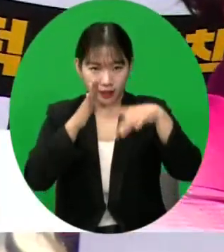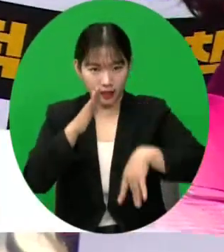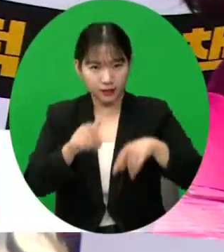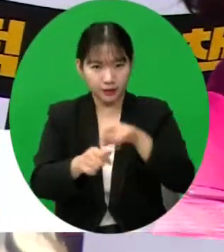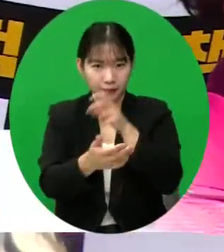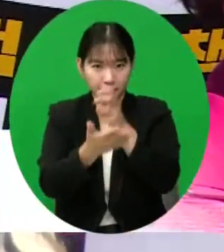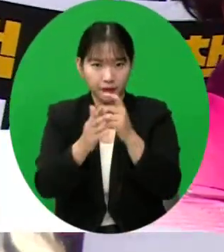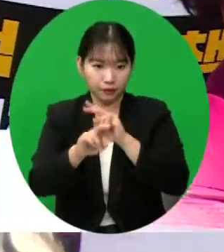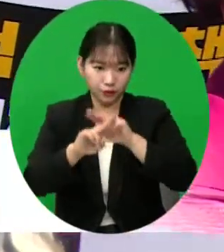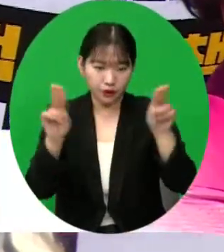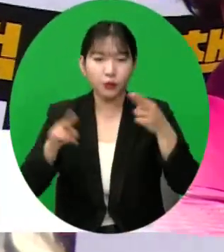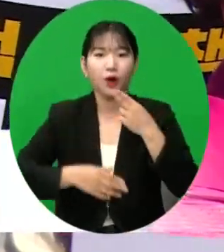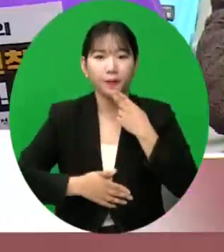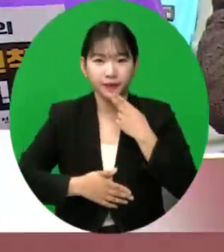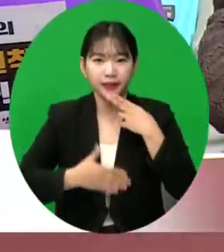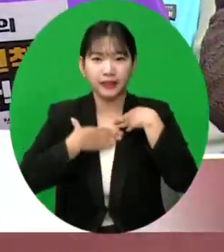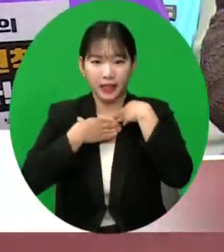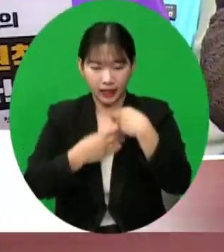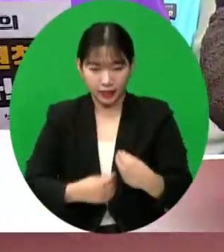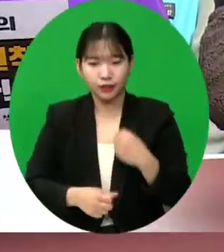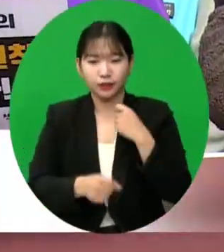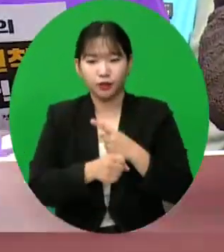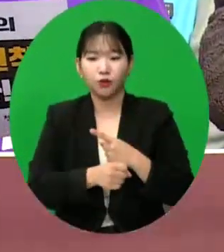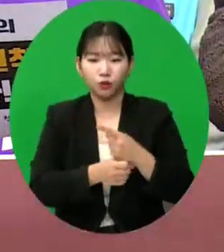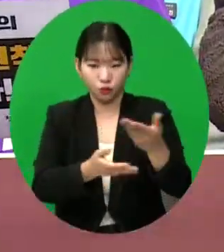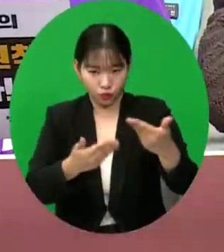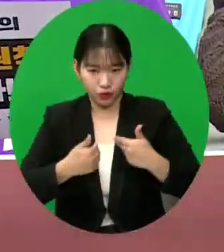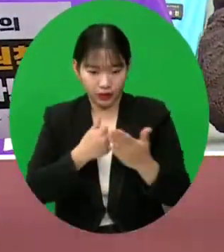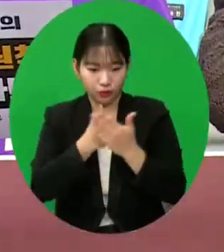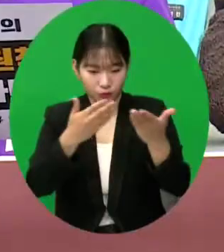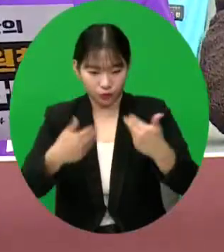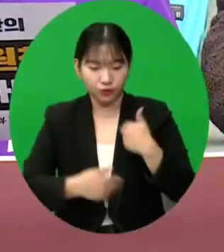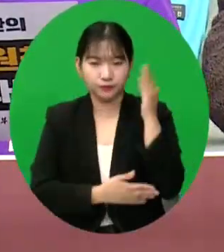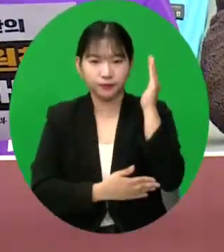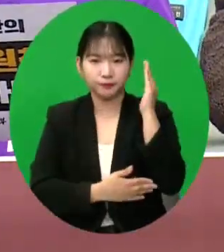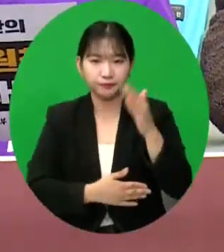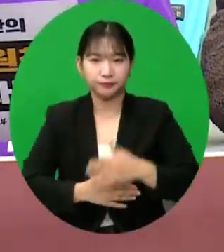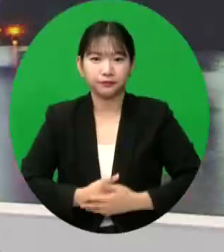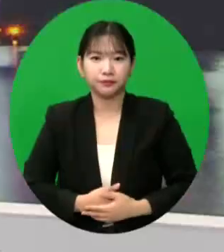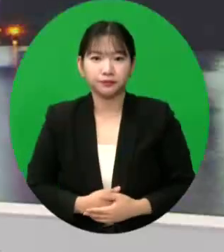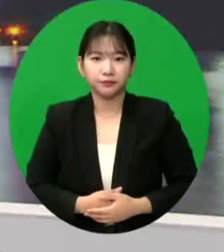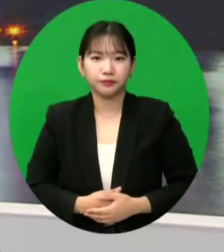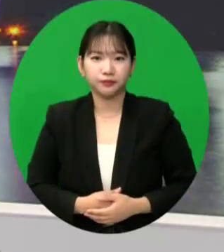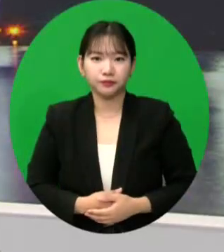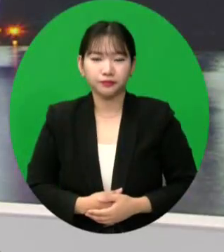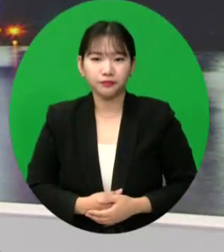특례가 폐지되지 않고 안정적으로 확보돼야 한다고 강조했습니다.